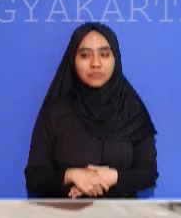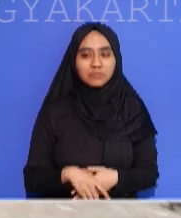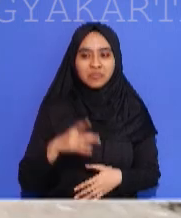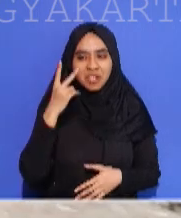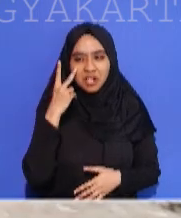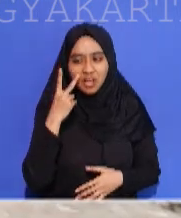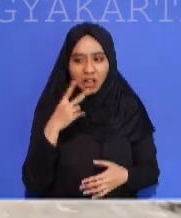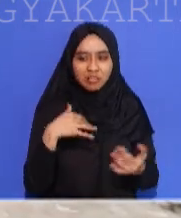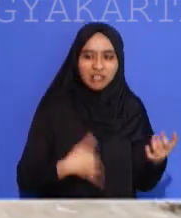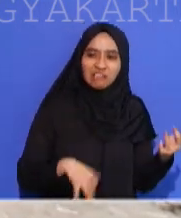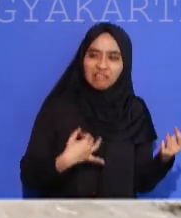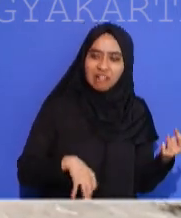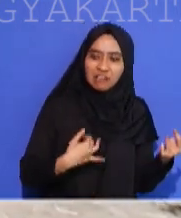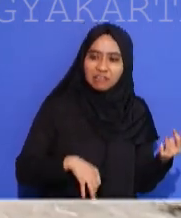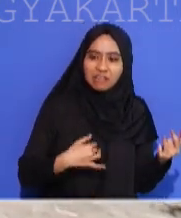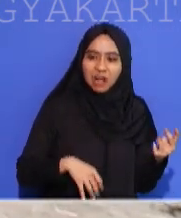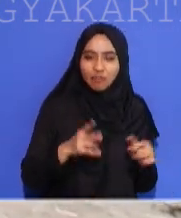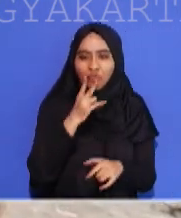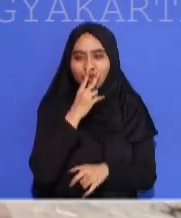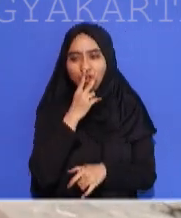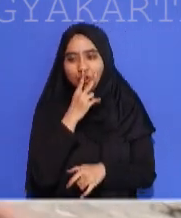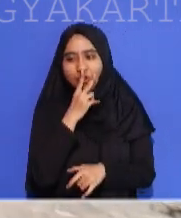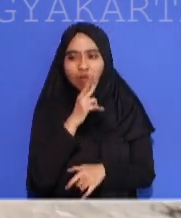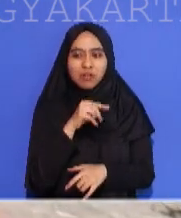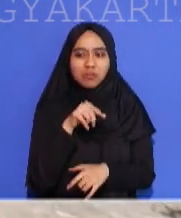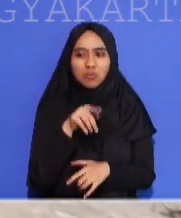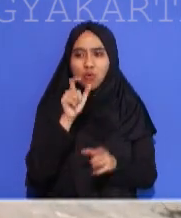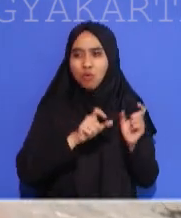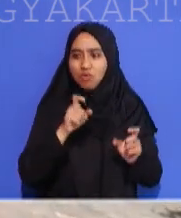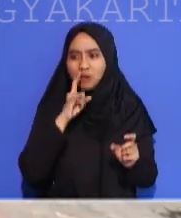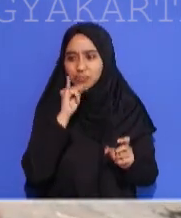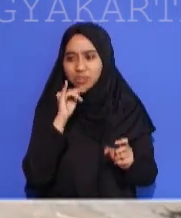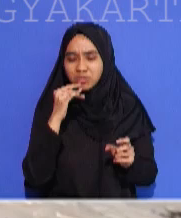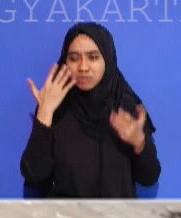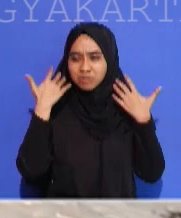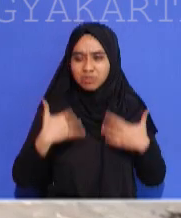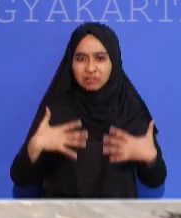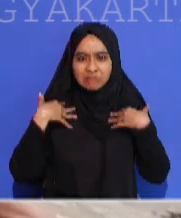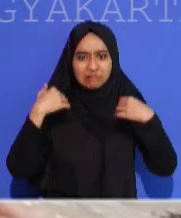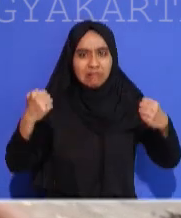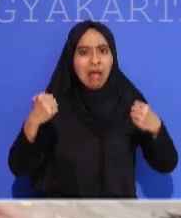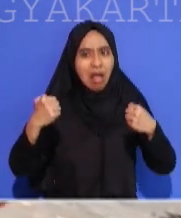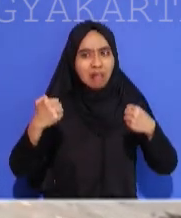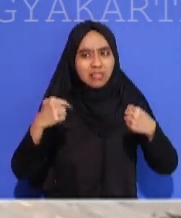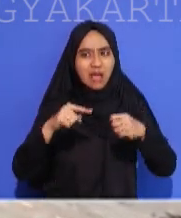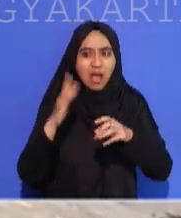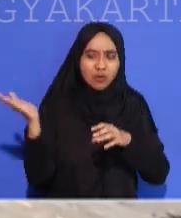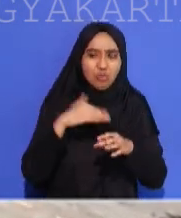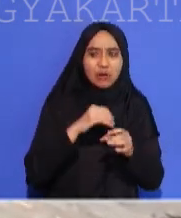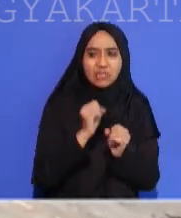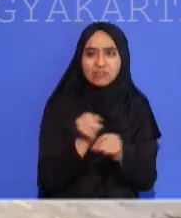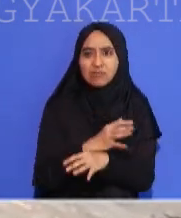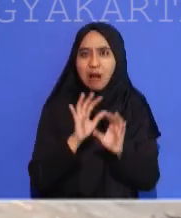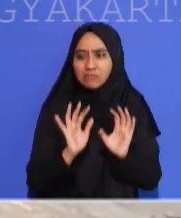gitaruh wong sulingan wong bagus-bagus wong waras kok gidik wa kepye nah